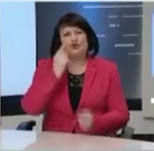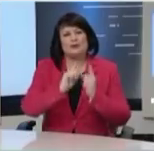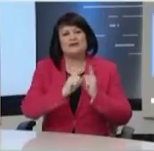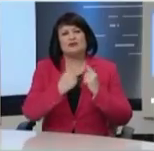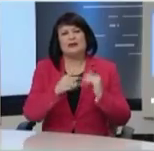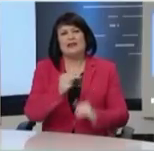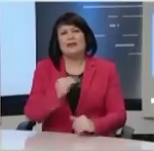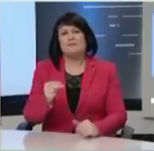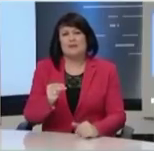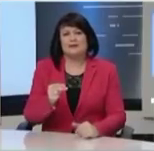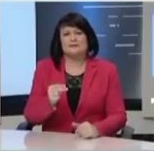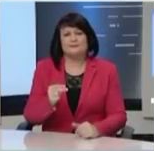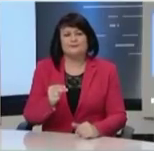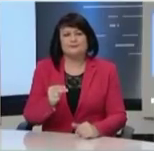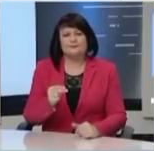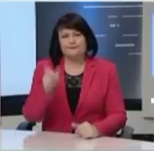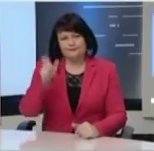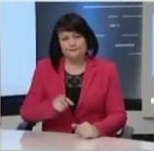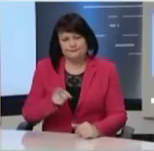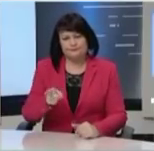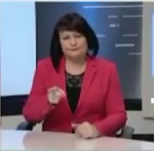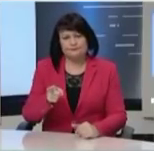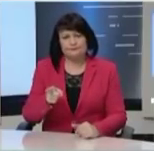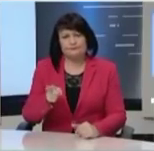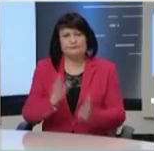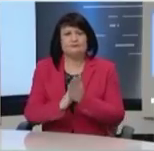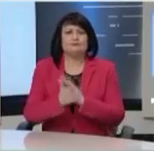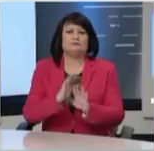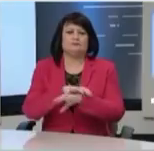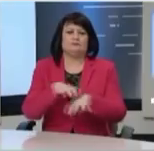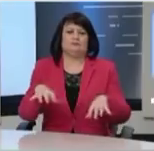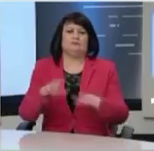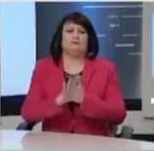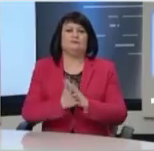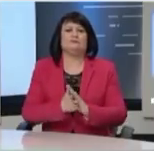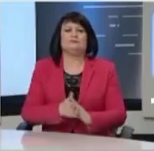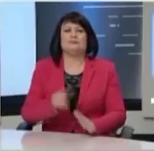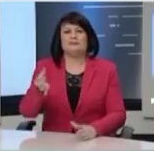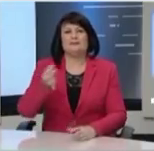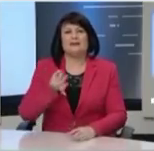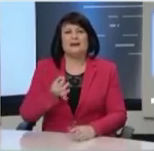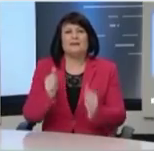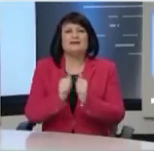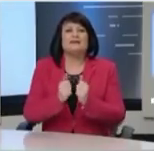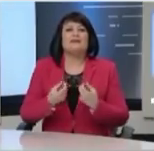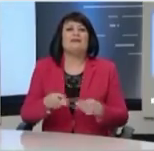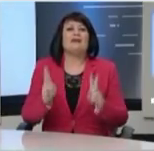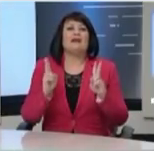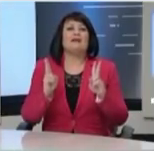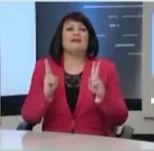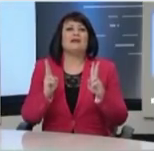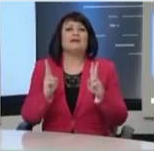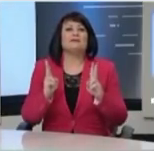Μακεδονίας παίρνετε οριστικά διαζύγιο με ό,τι ονομάσατε φιλελευθερισμός